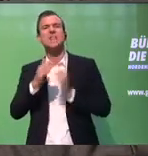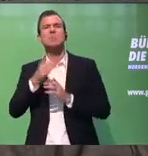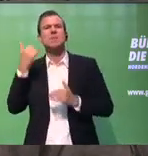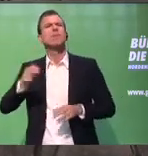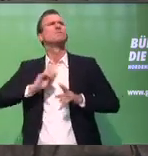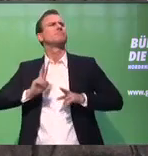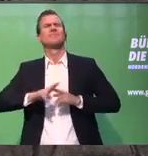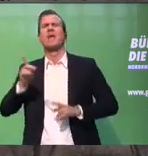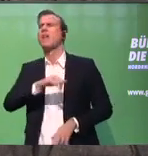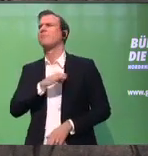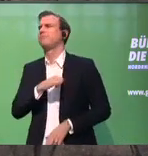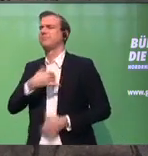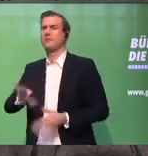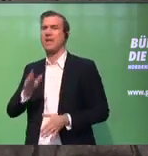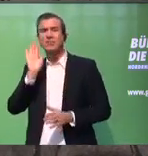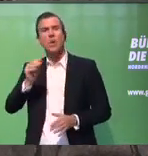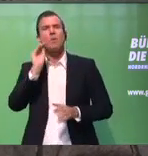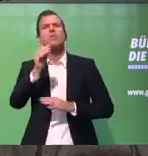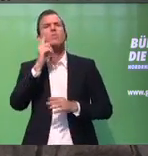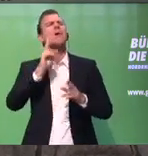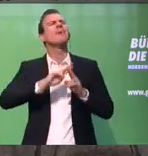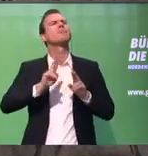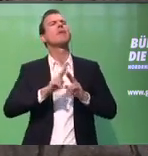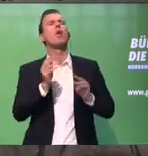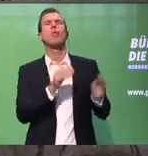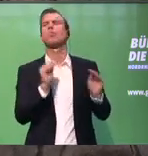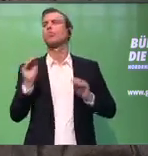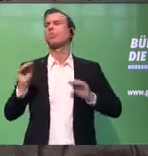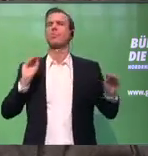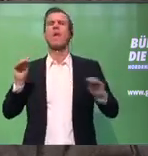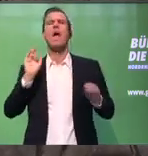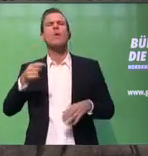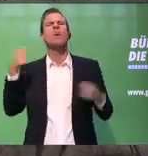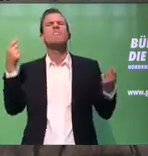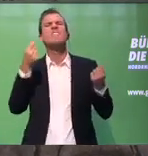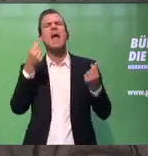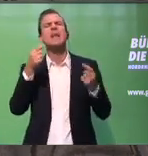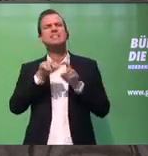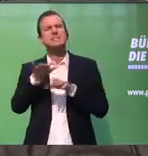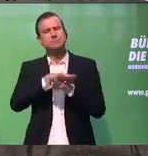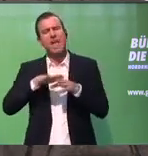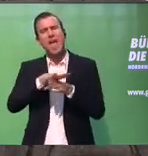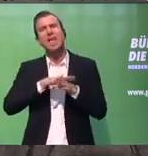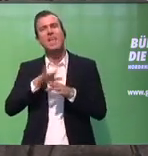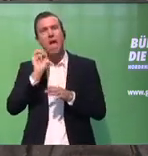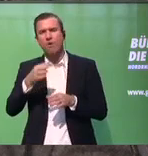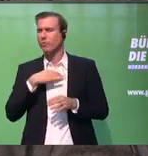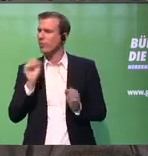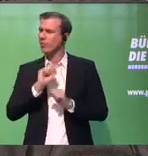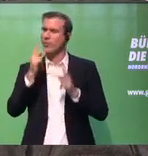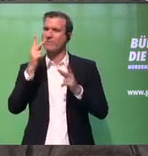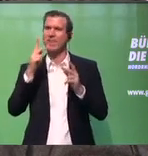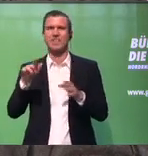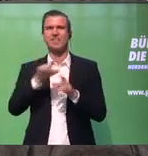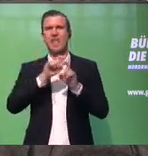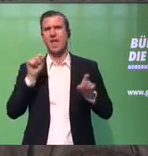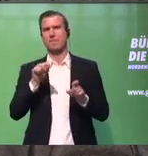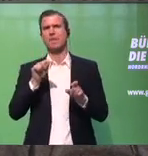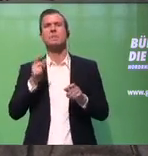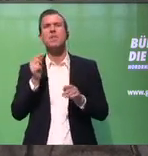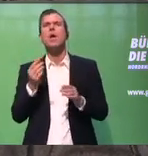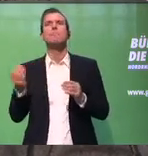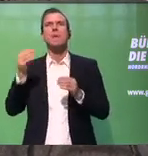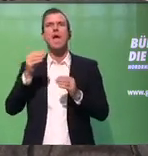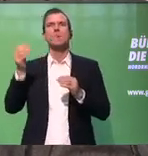kein Weg nach vorne gewesen. Und im Finanzbereich, auch das für uns immer wieder ein wichtiges Thema, zusätzliche